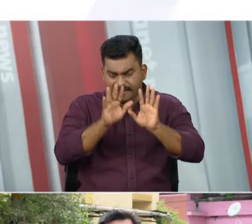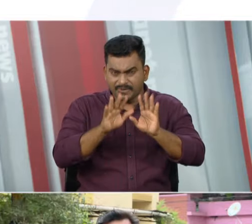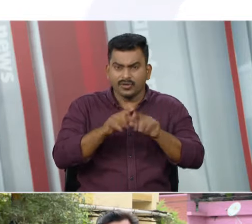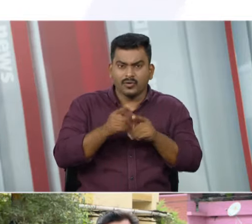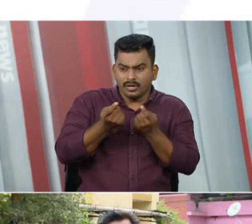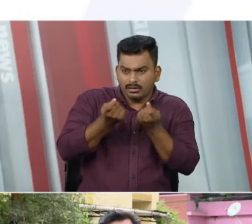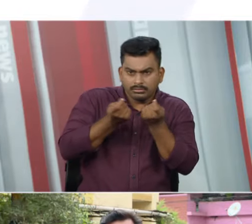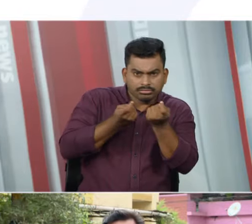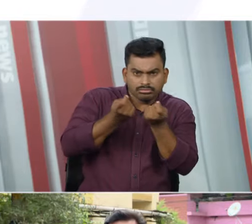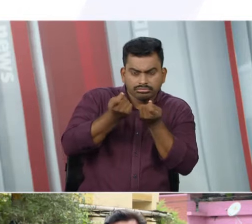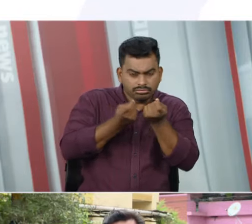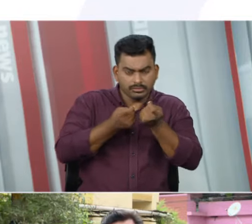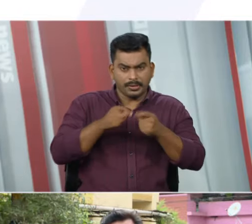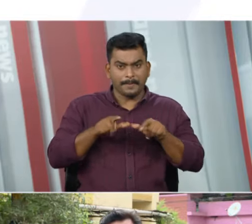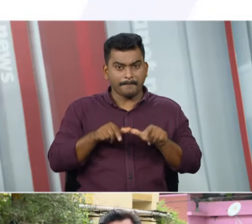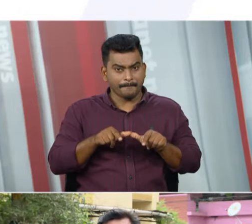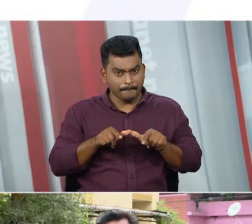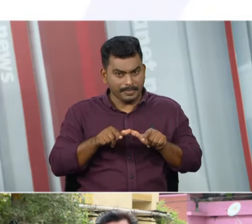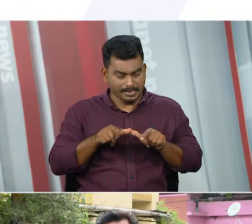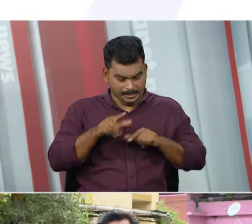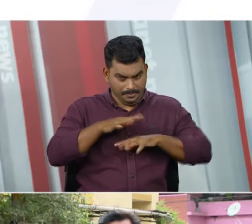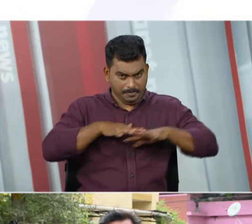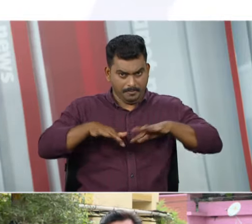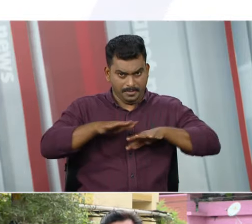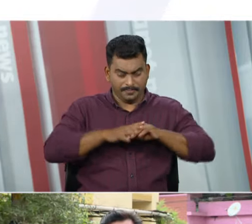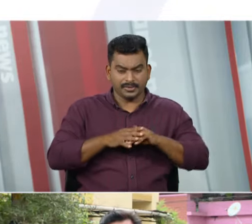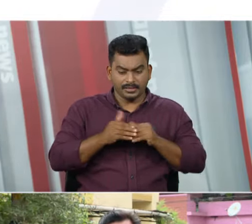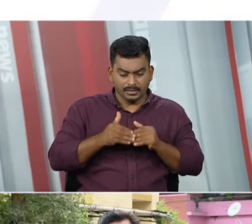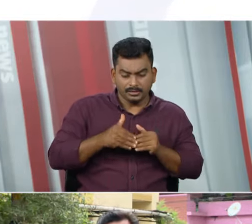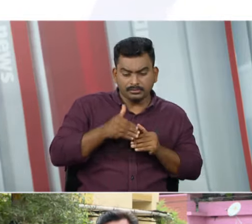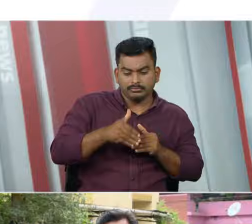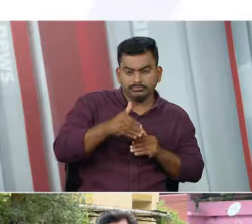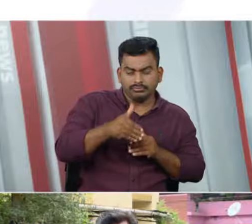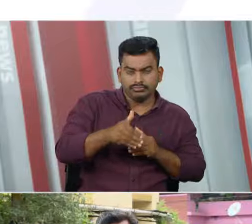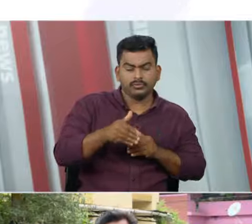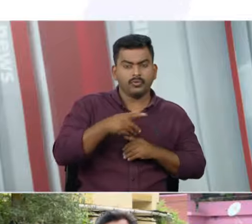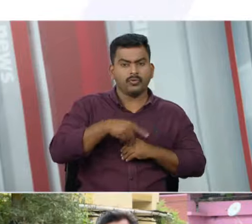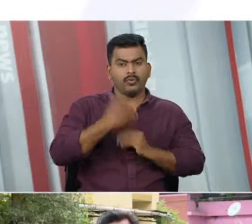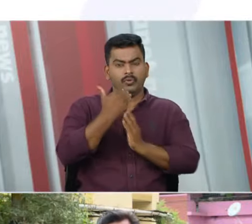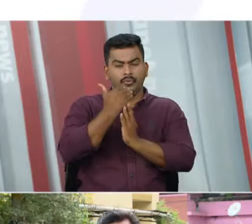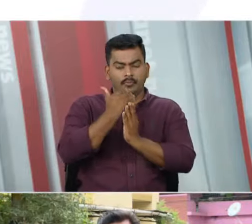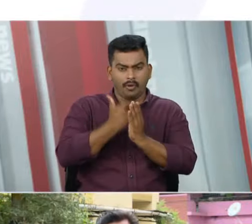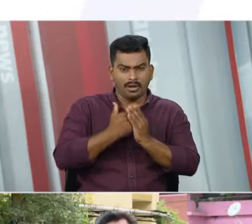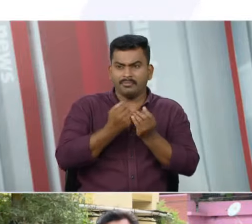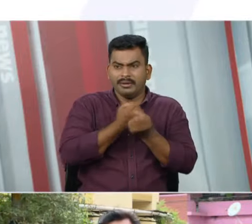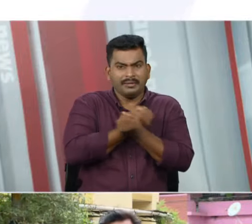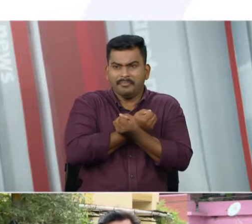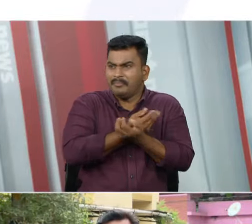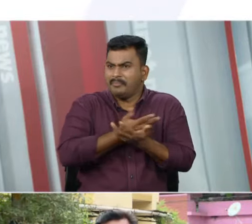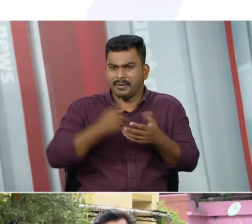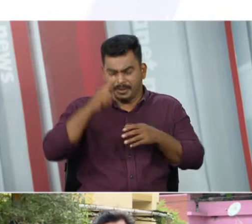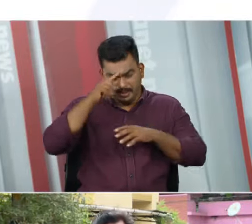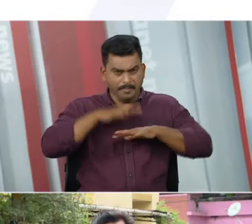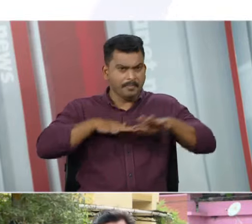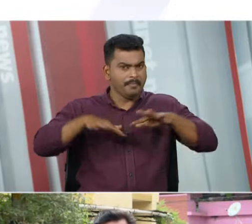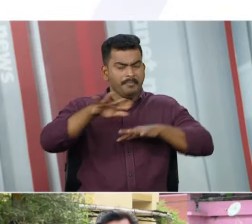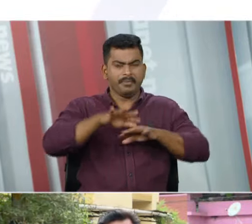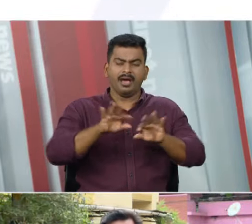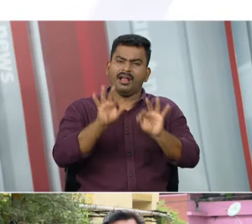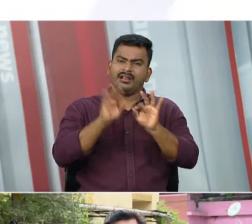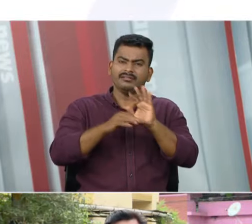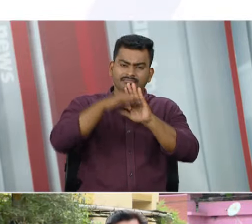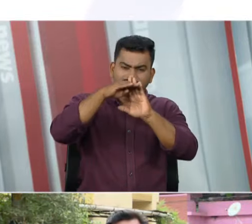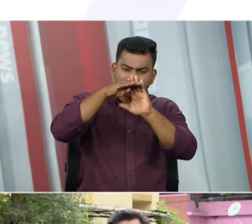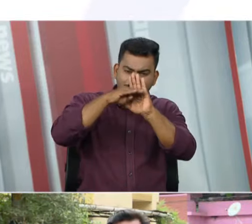എങ്ങനെ കൊണ്ടുപോകണമെന്നെല്ലാം തന്നെ അടിയന്തര യോഗം ചേർന്ന് അവർ തീരുമാനിക്കും. പ്രത്യേകിച്ച് വരും ദിവസമൊക്കെ ഓപ്പൺ പര്യടനം, അതുപോലെ മറ്റു രീതിയിലുള്ള ക്യാമ്പയിൻ ഉൾപ്പെടെ പ്ലാൻ ചെയ്തതാണ്.